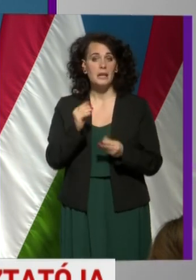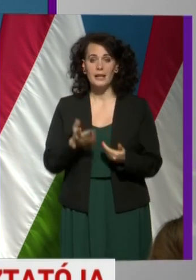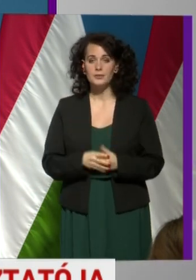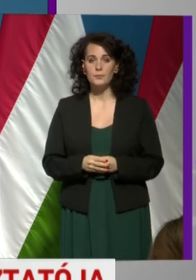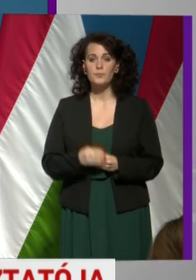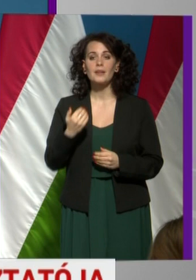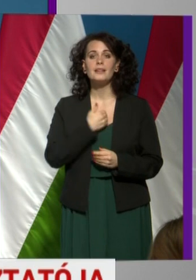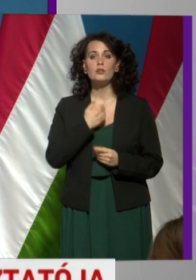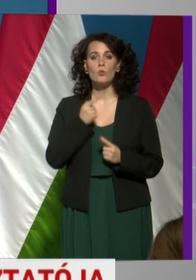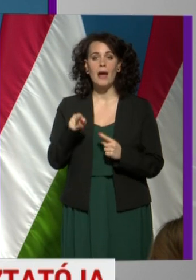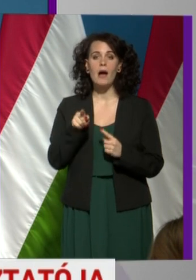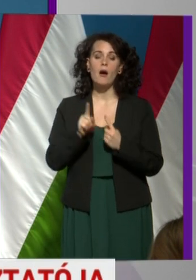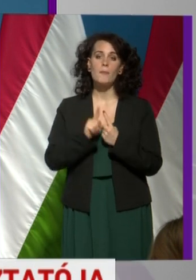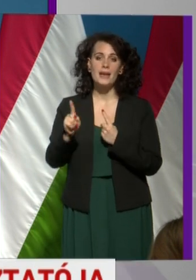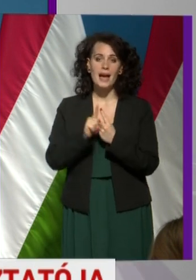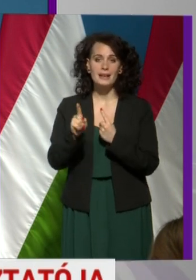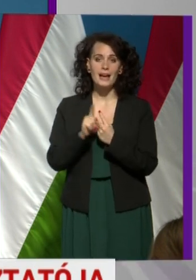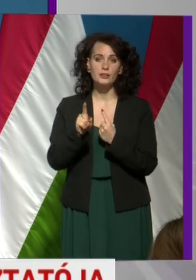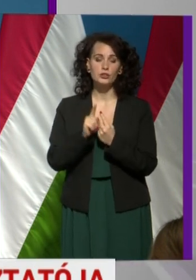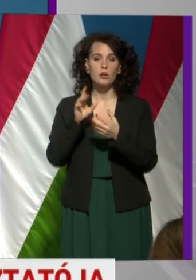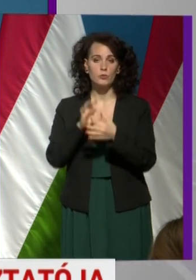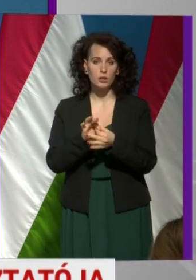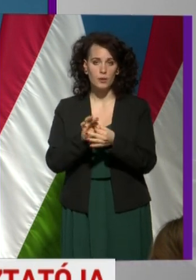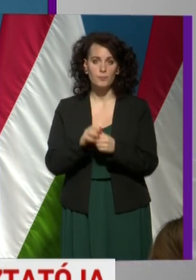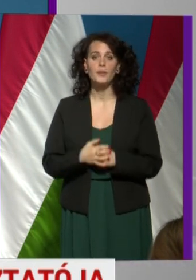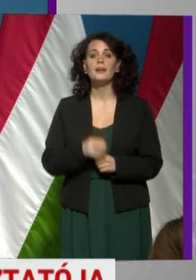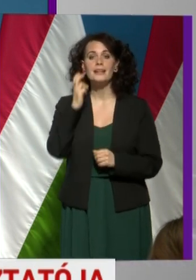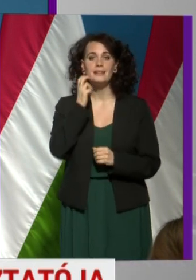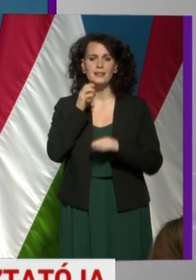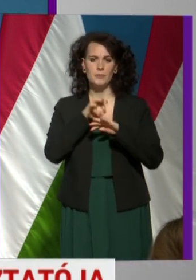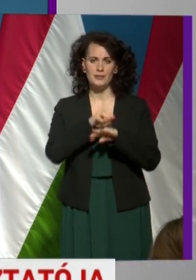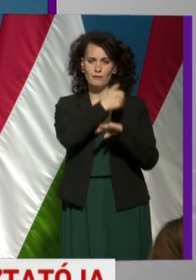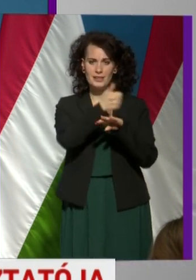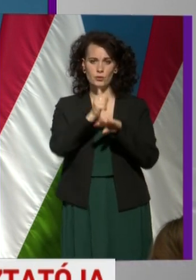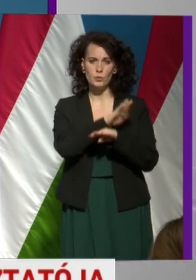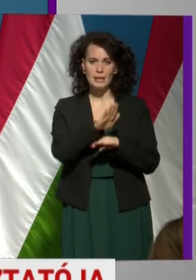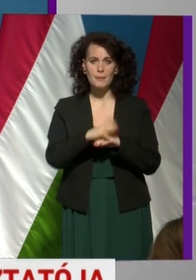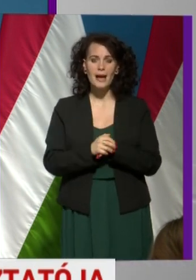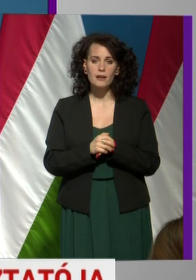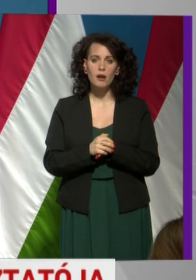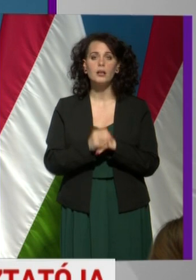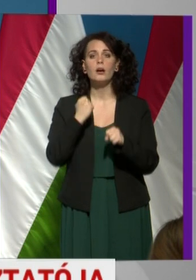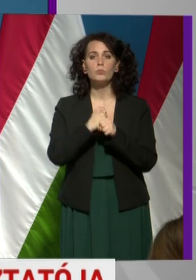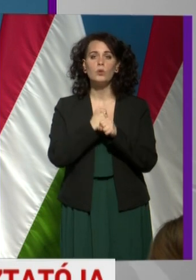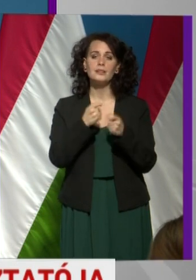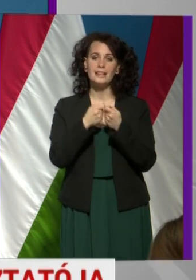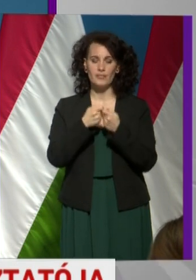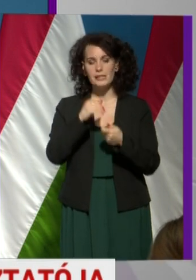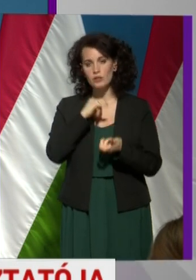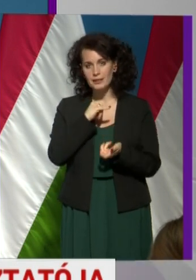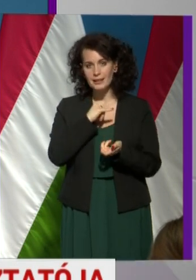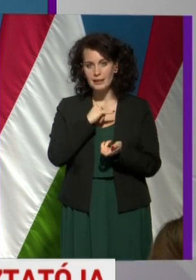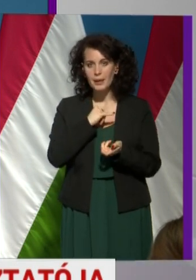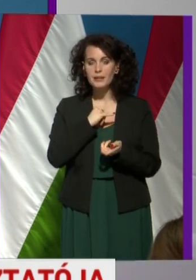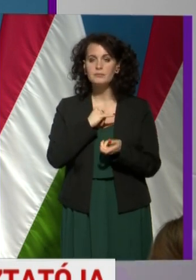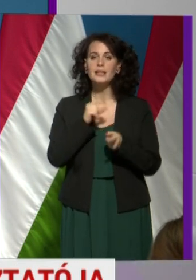iskolába bejárás kérdése kapcsán. Az intézményvezetők számára azt gondolom, hogy a munka szervezése érdekében